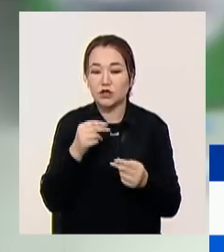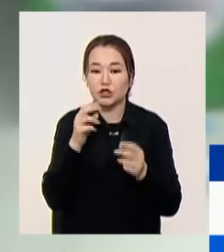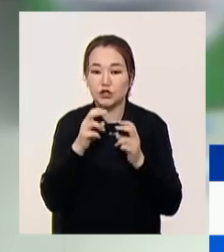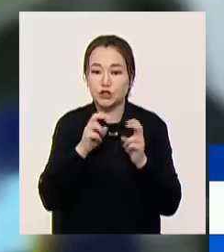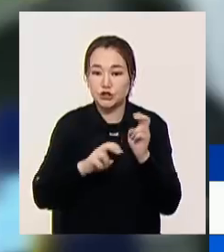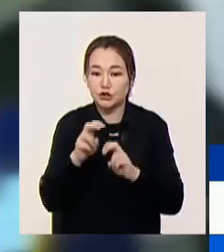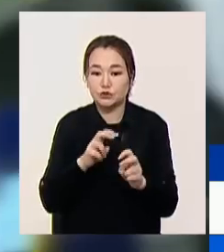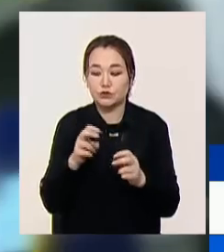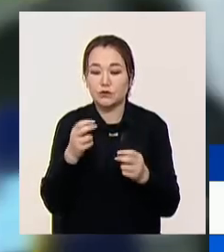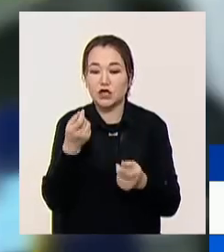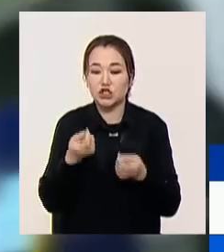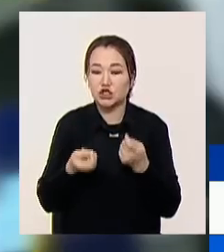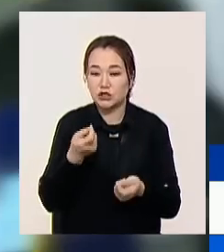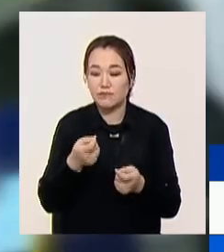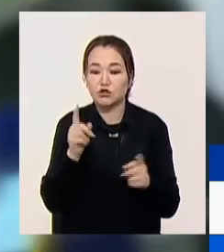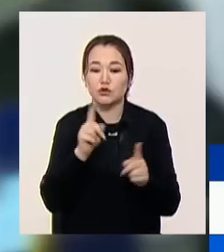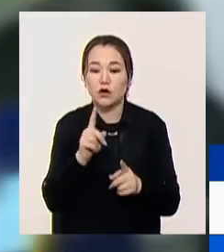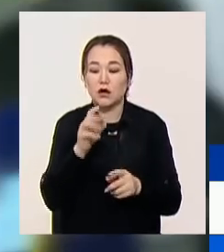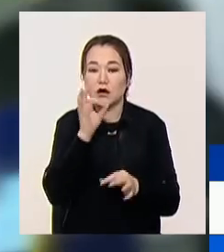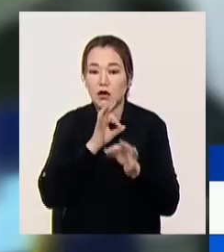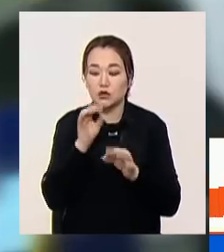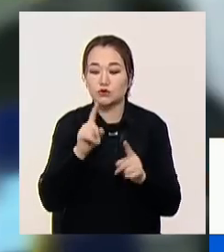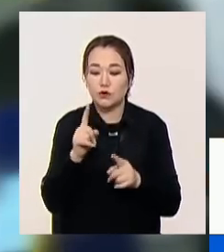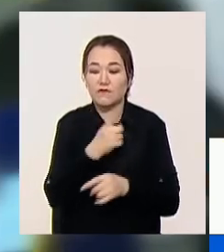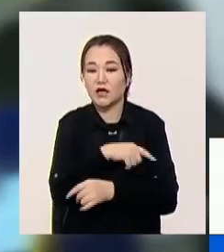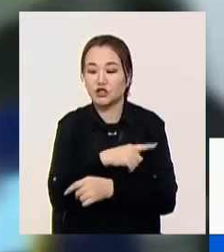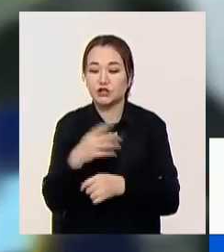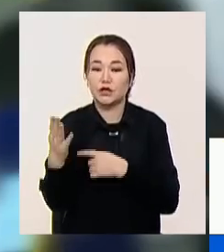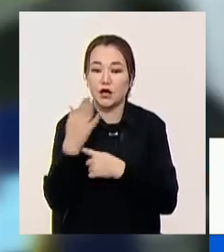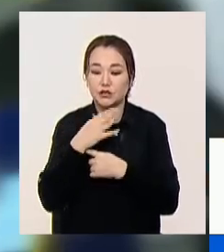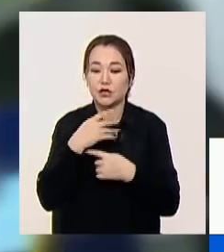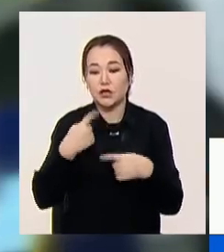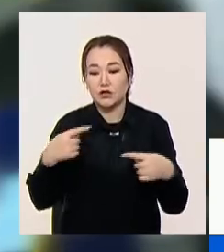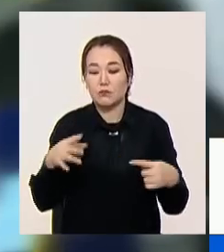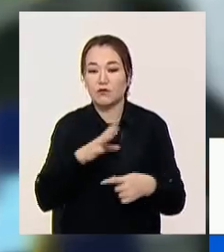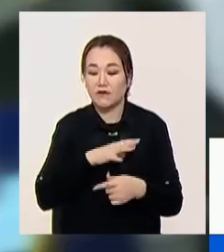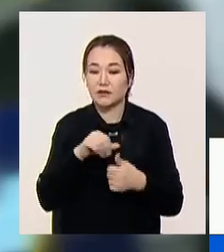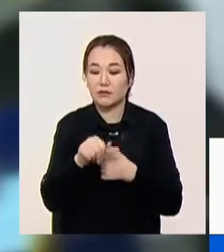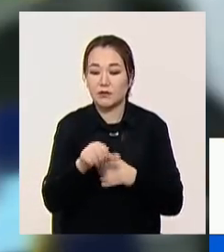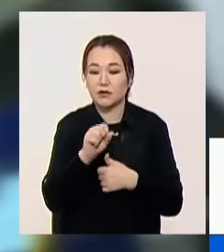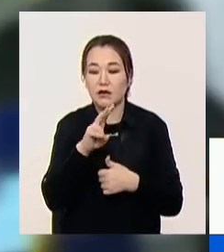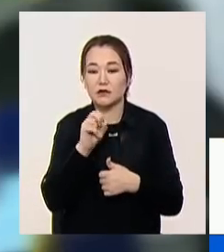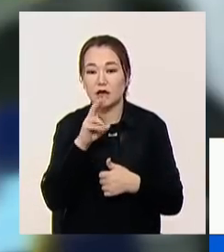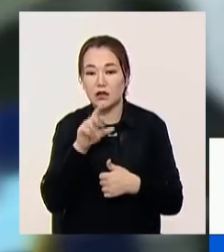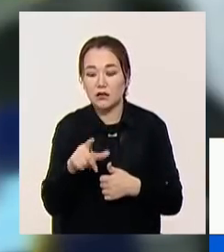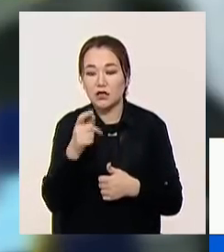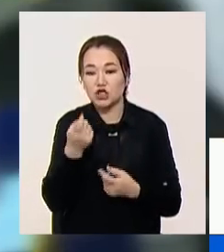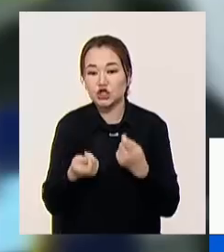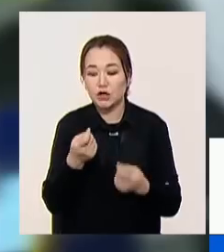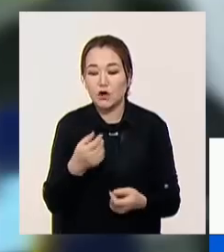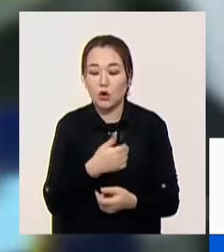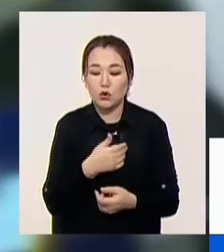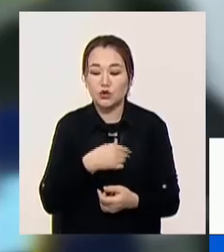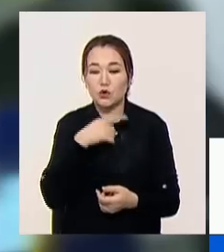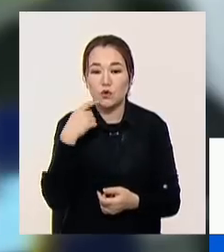аналоги. Берут лекарства, то, что вот врачи назначают, но некоторые бывают именно аналоги ищут, подешевле.